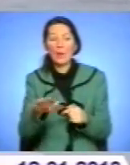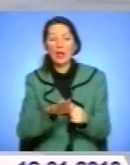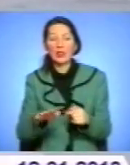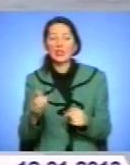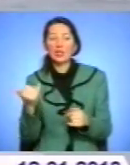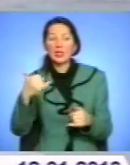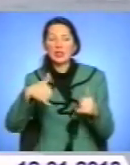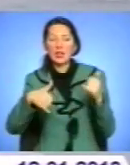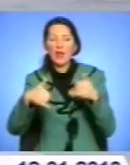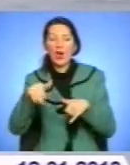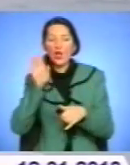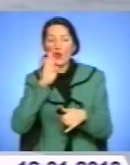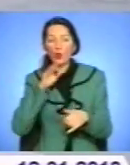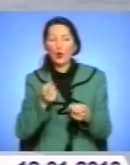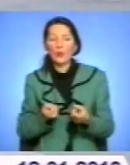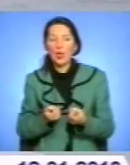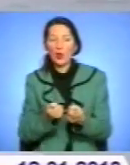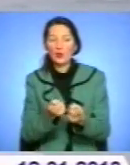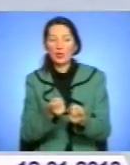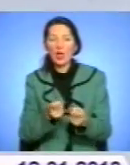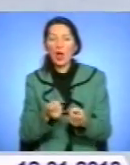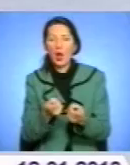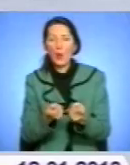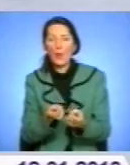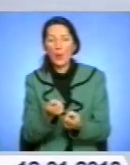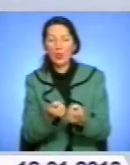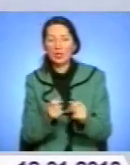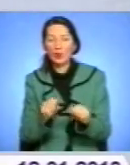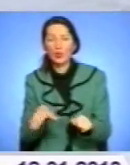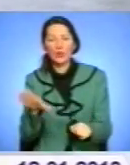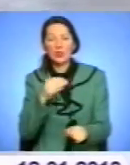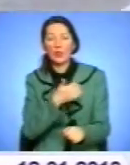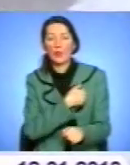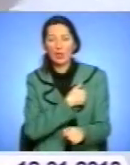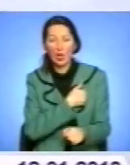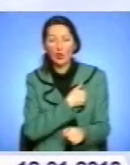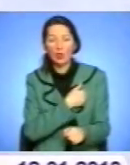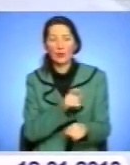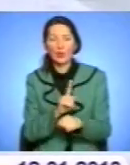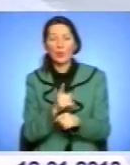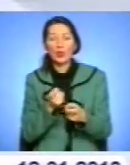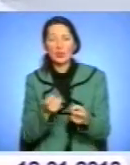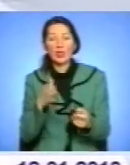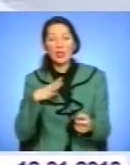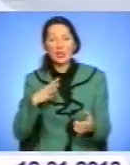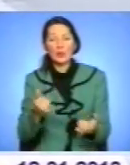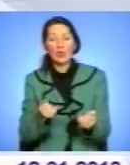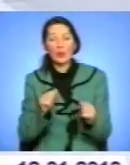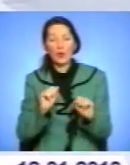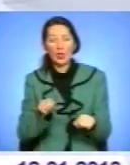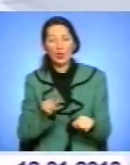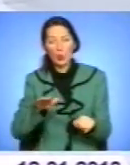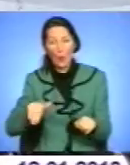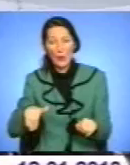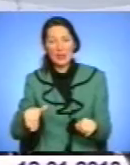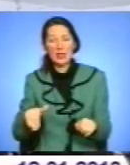заливають водою. На ковзанах покататися там можуть усі бажаючі. Тернопільські хокеїсти надіються на підтримку влади, щоб після проведення турніру все